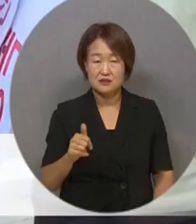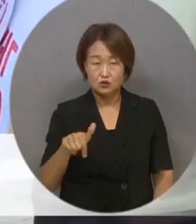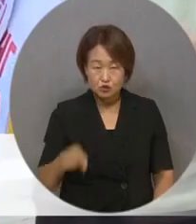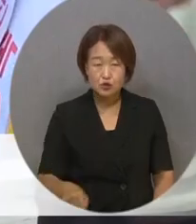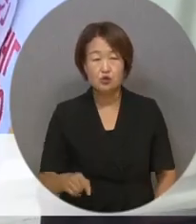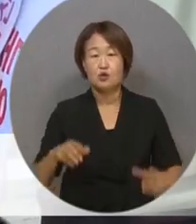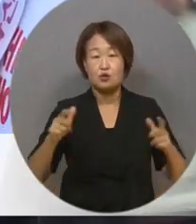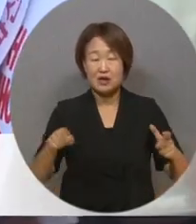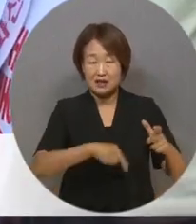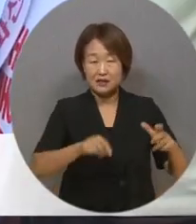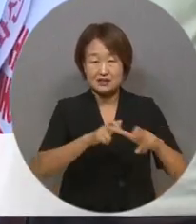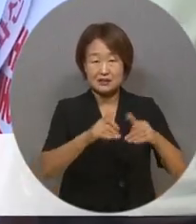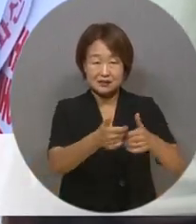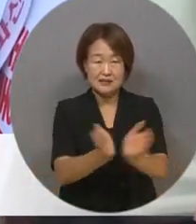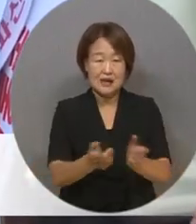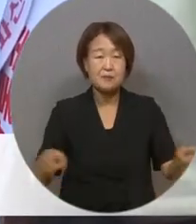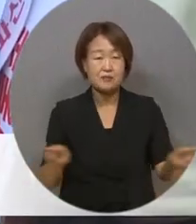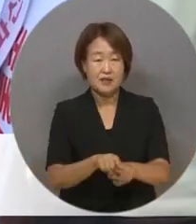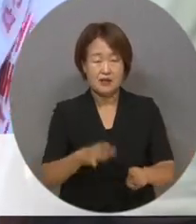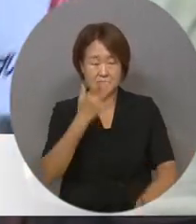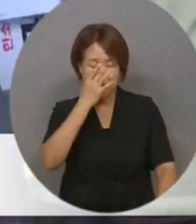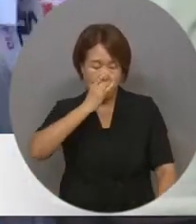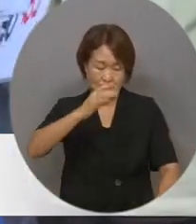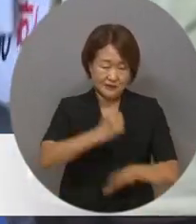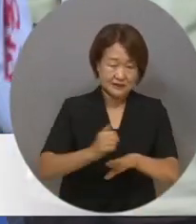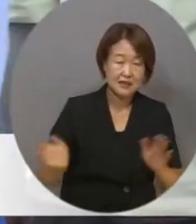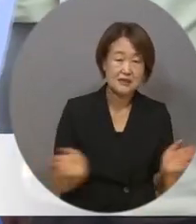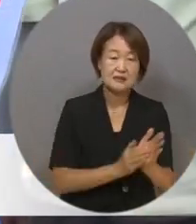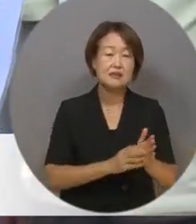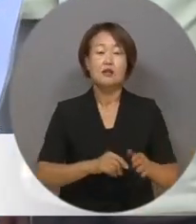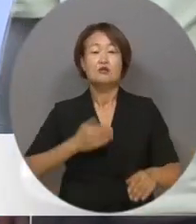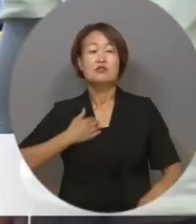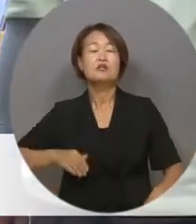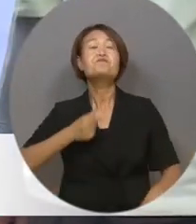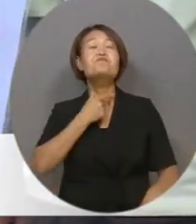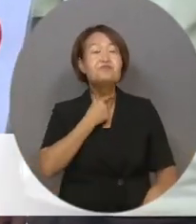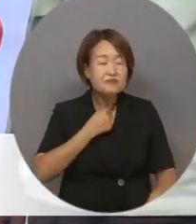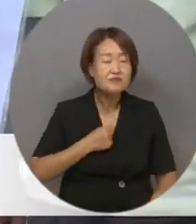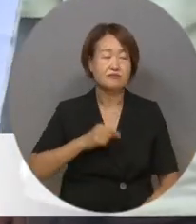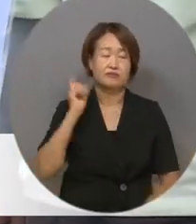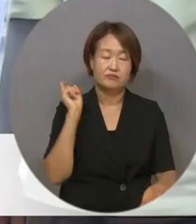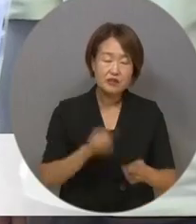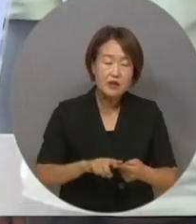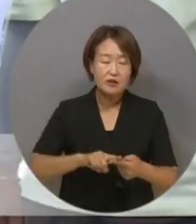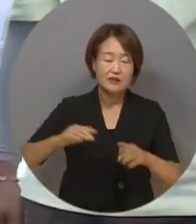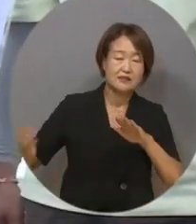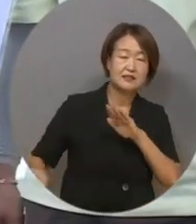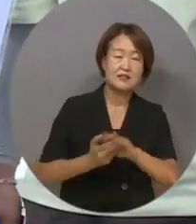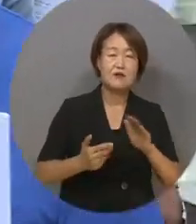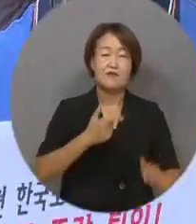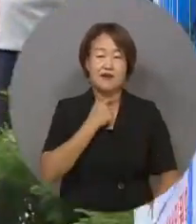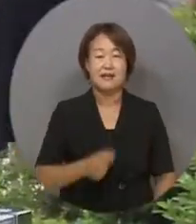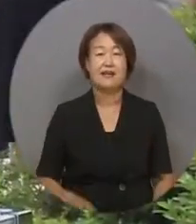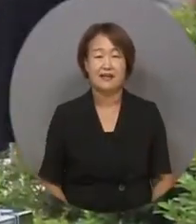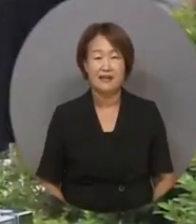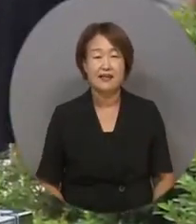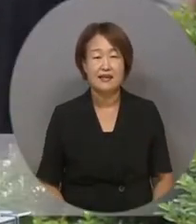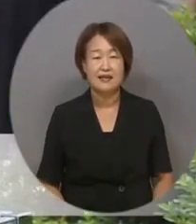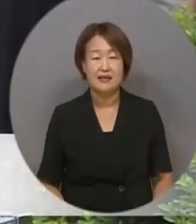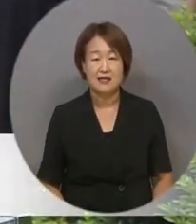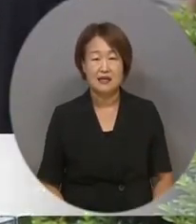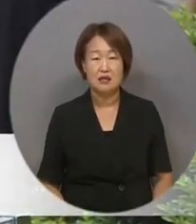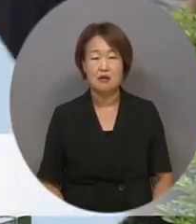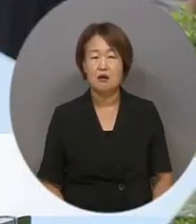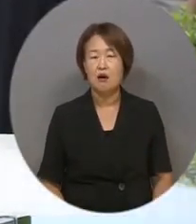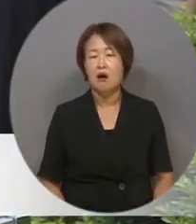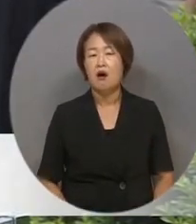장애인 단체와 함께해서 끝까지 우리 목표 이루어내겠습니다. 이게